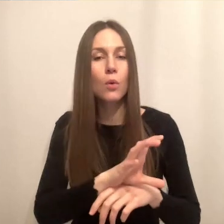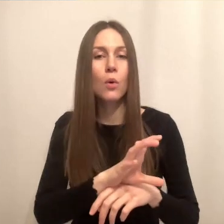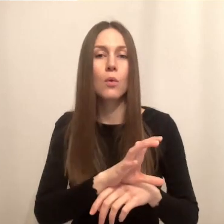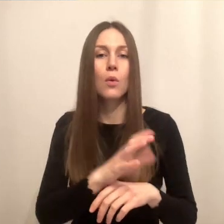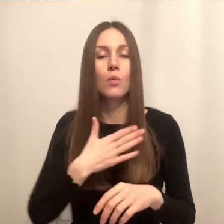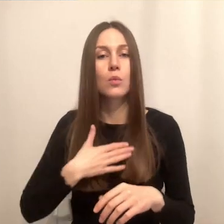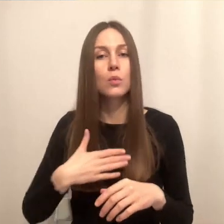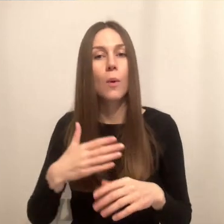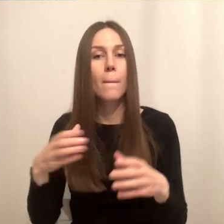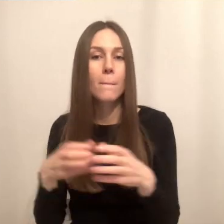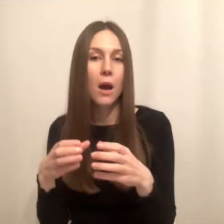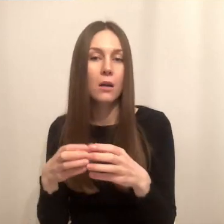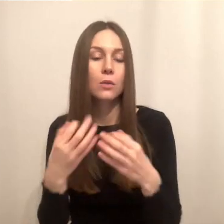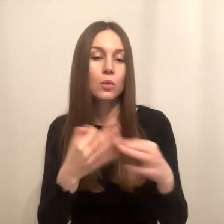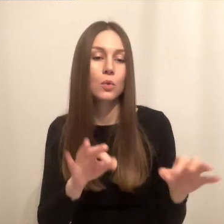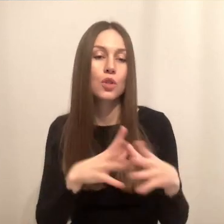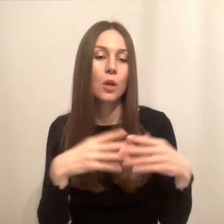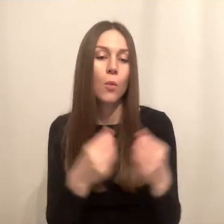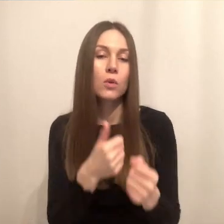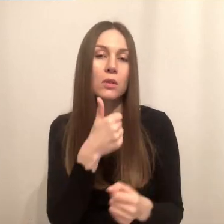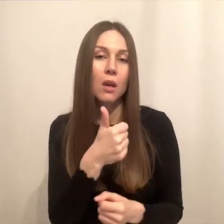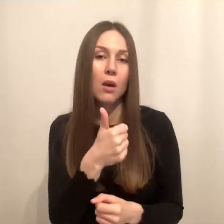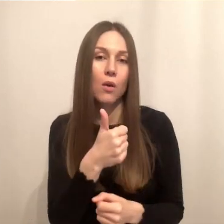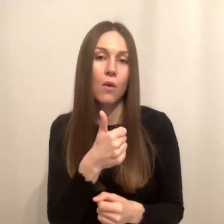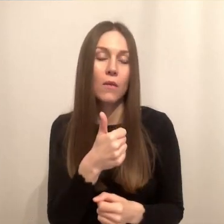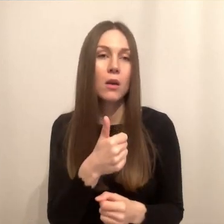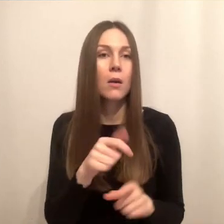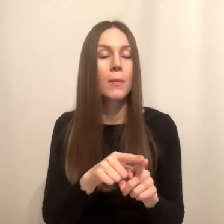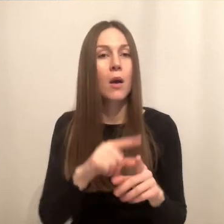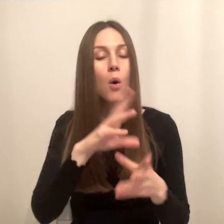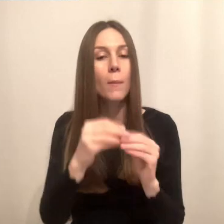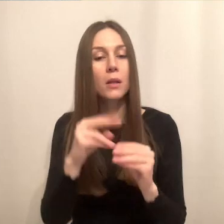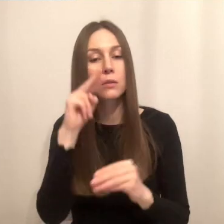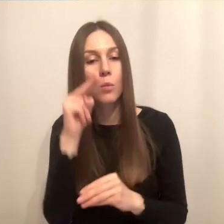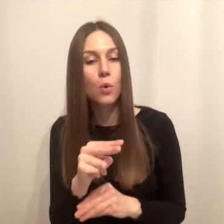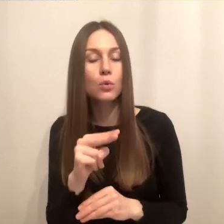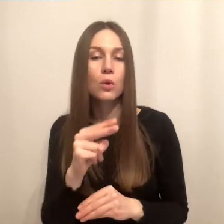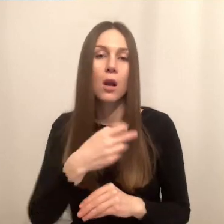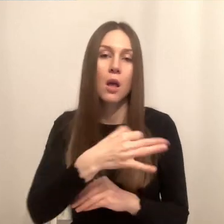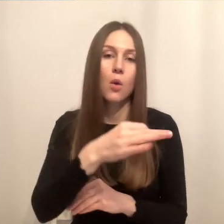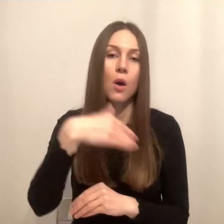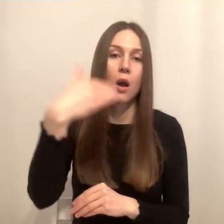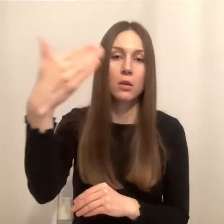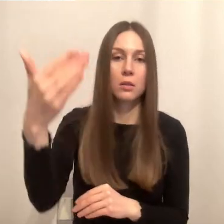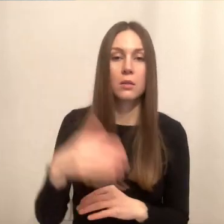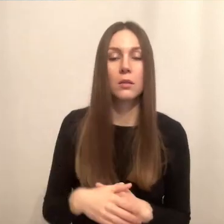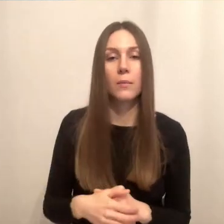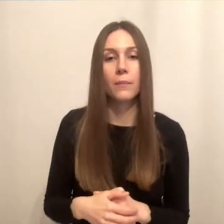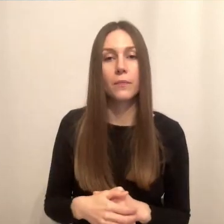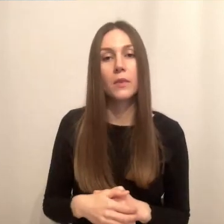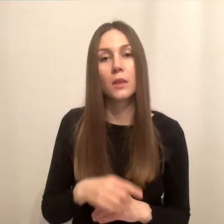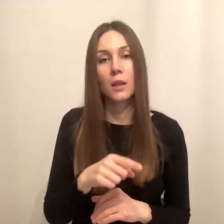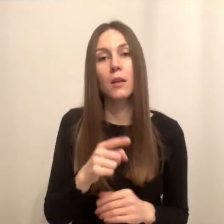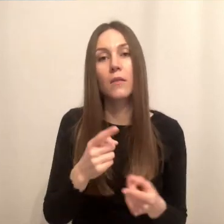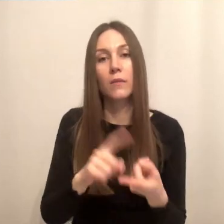siūlo šeimos gerovės deklaraciją, tokį kompleksinį požiūrį į rajono ateitį. Tai irgi turbūt lems apsisprendimą, su